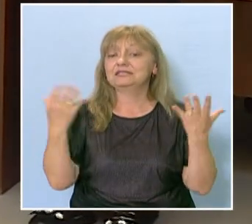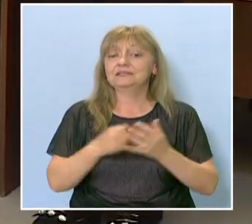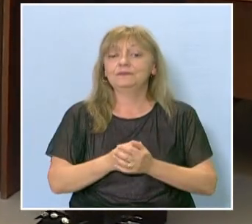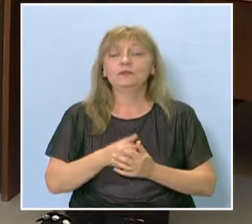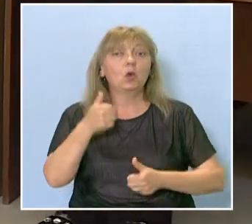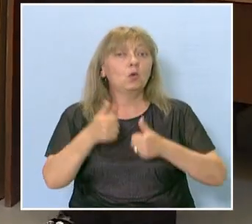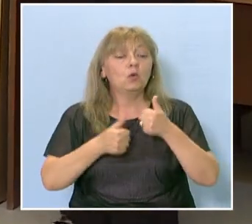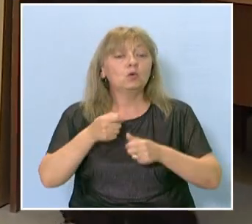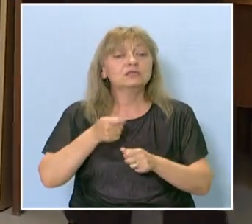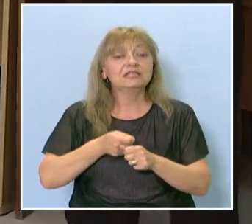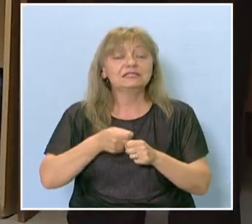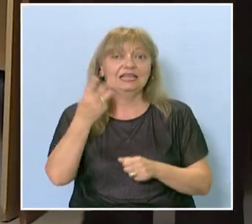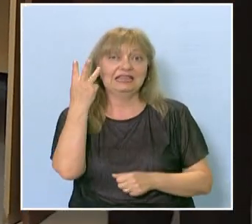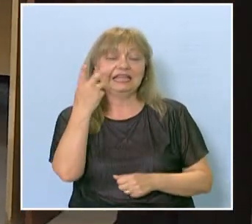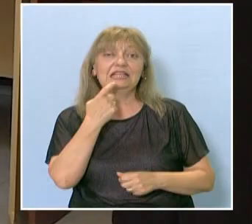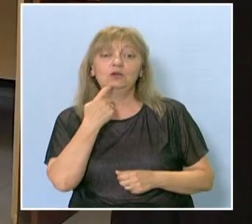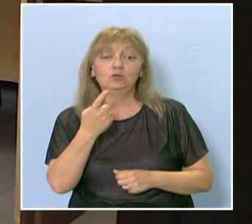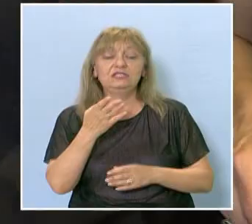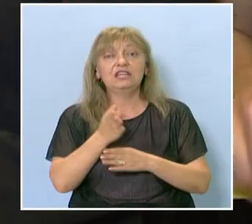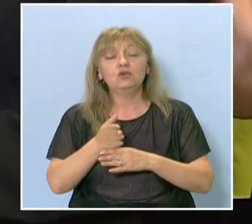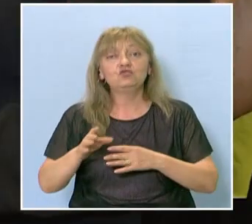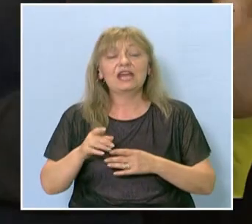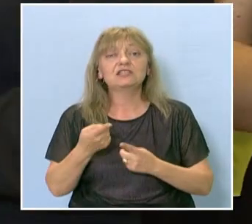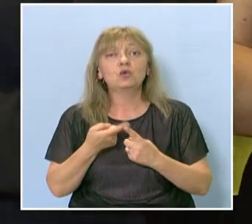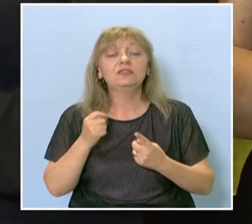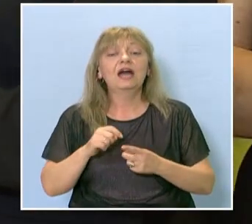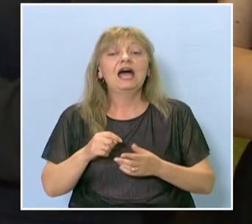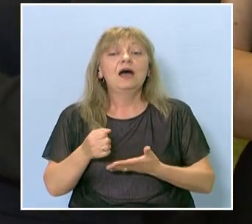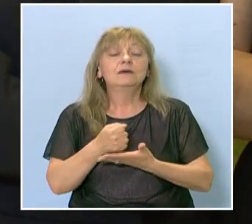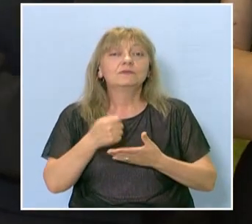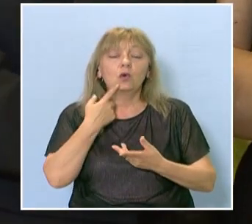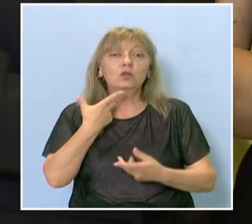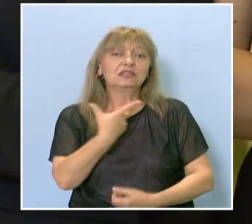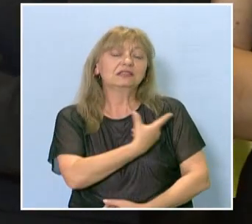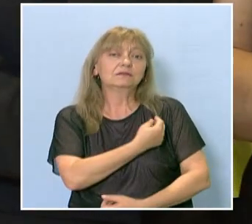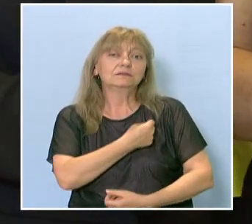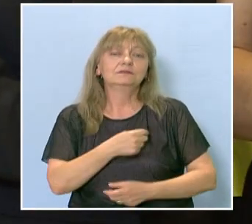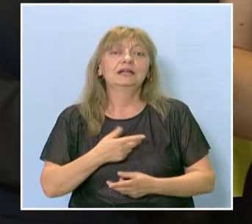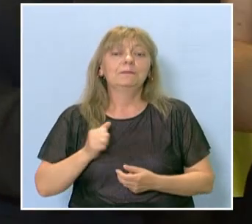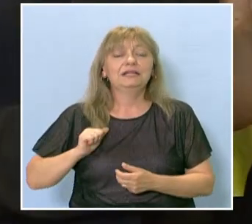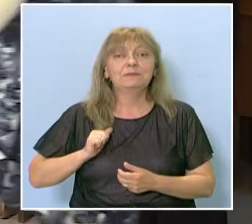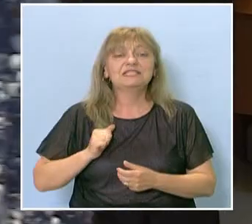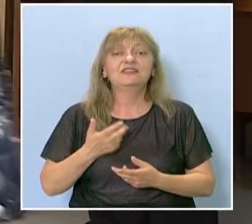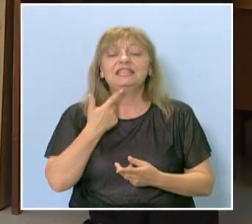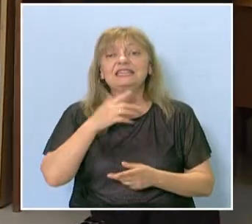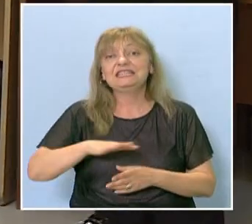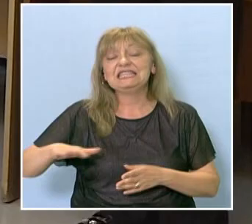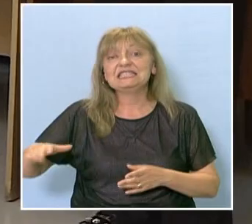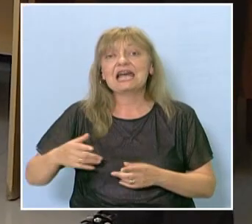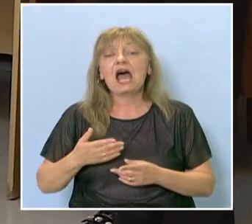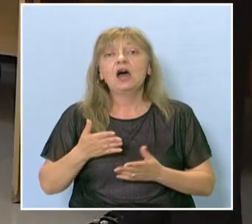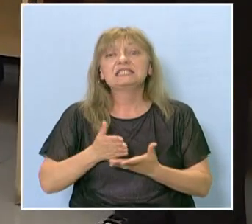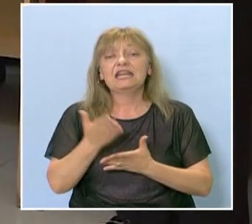Конкурсът се провежда за трета година и е част от програмата за превенция на употребата на наркотични вещества сред ученици от 5 до 7